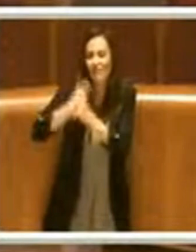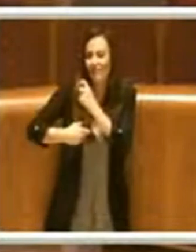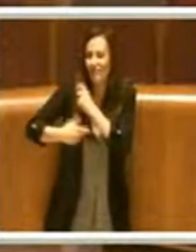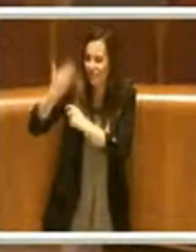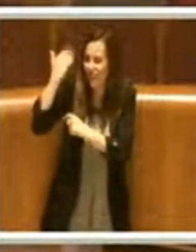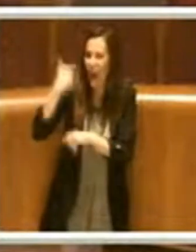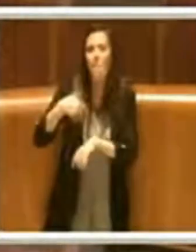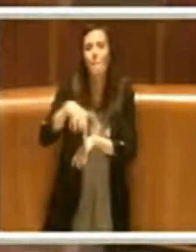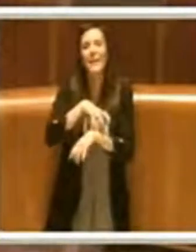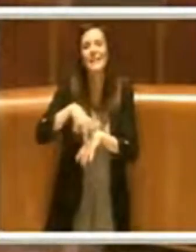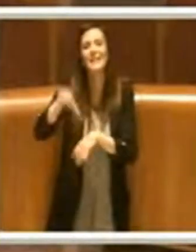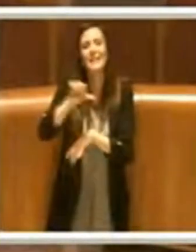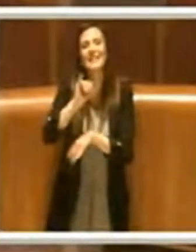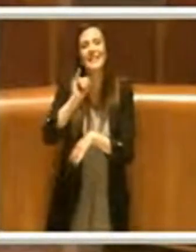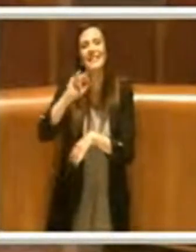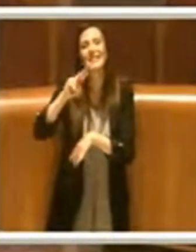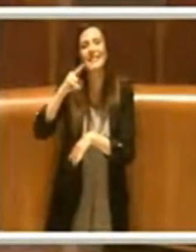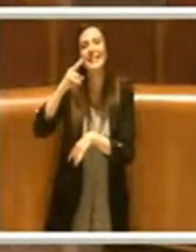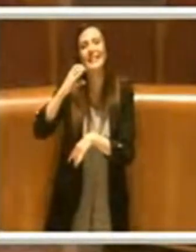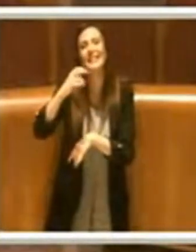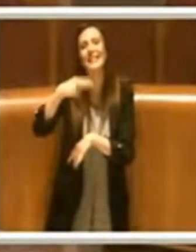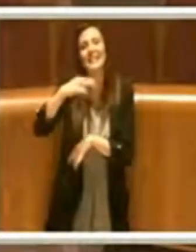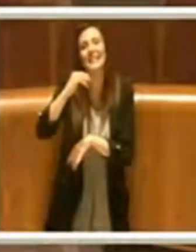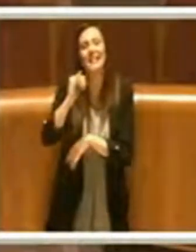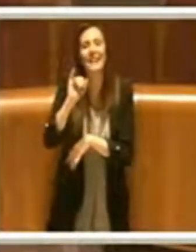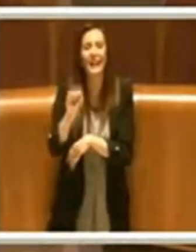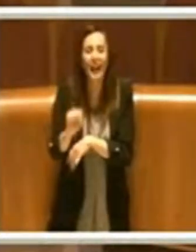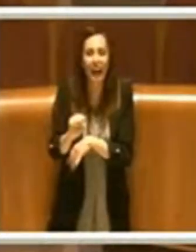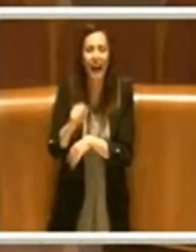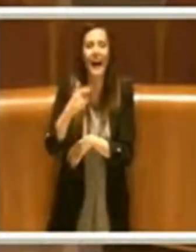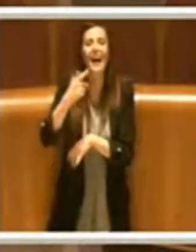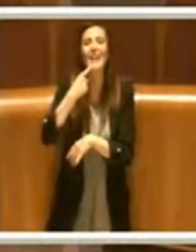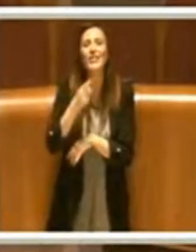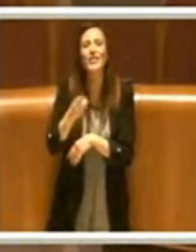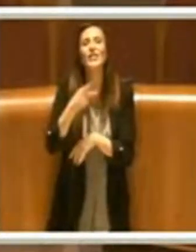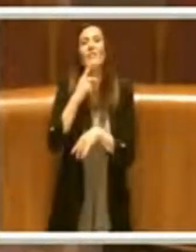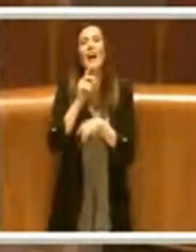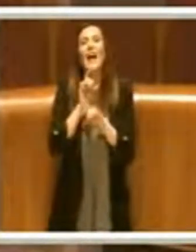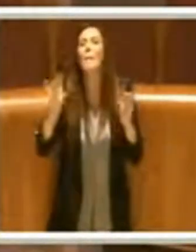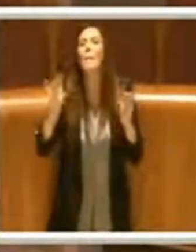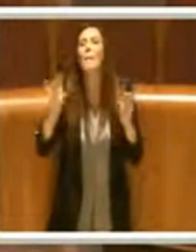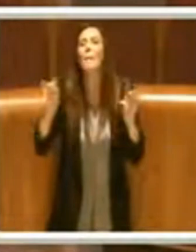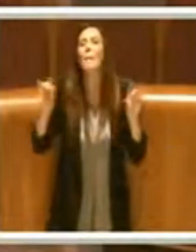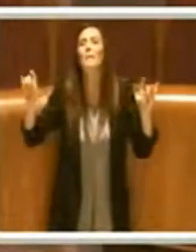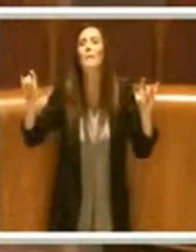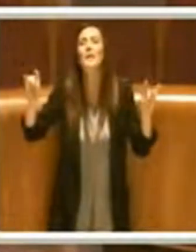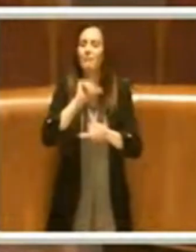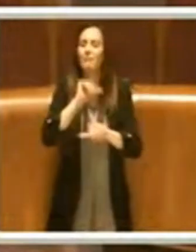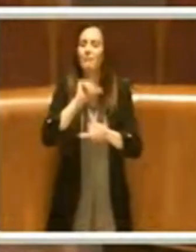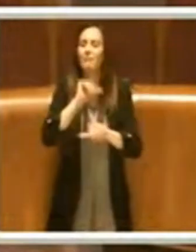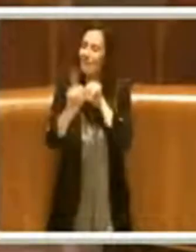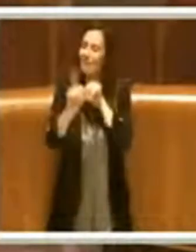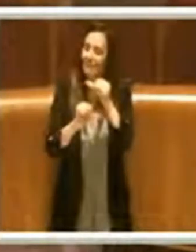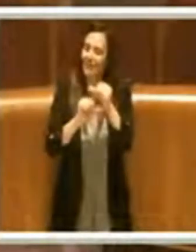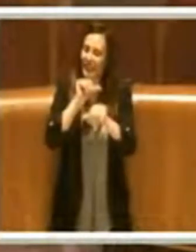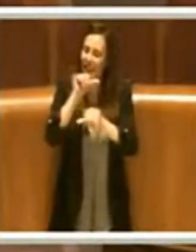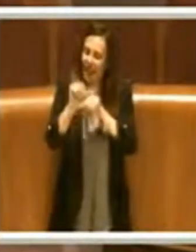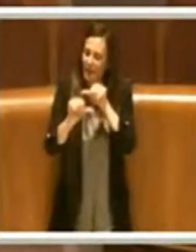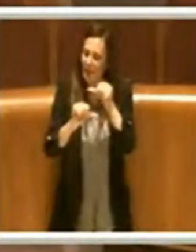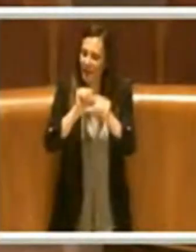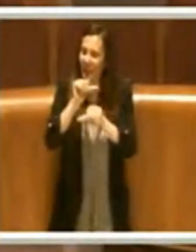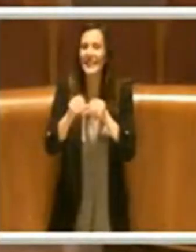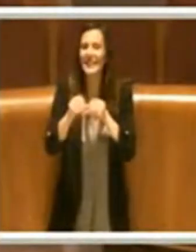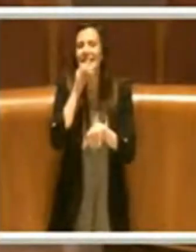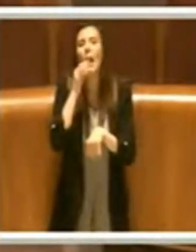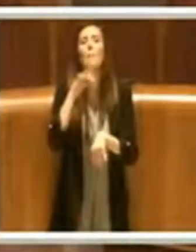Sirchia, che era anche medico, che nel 2001 diceva che l'epidemiologia è cambiata e che quindi da una prevalenza di